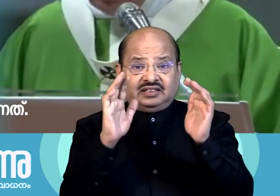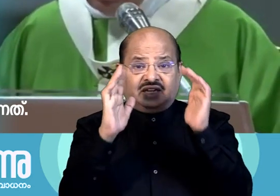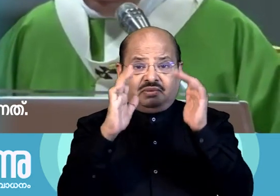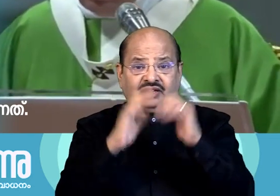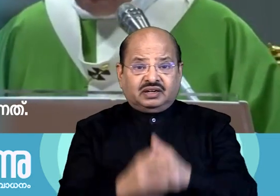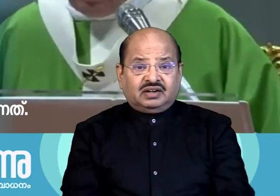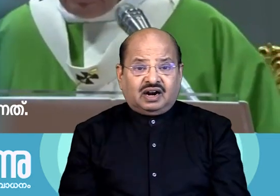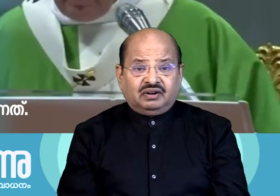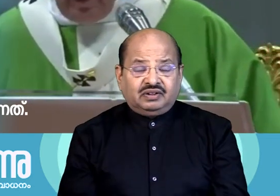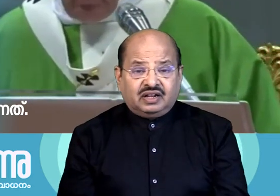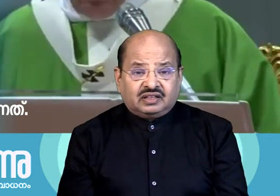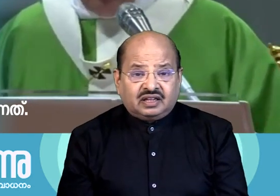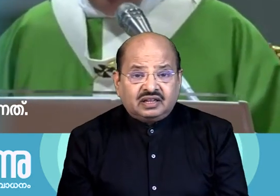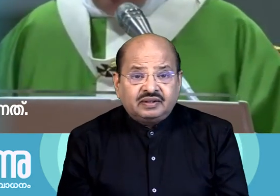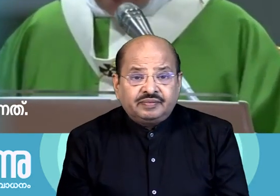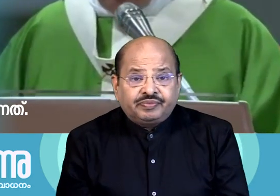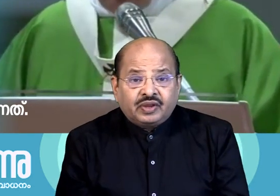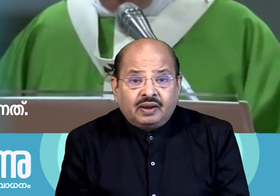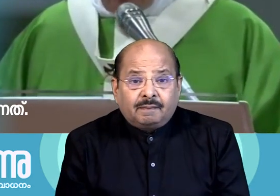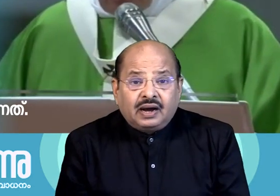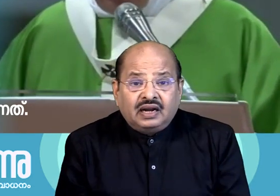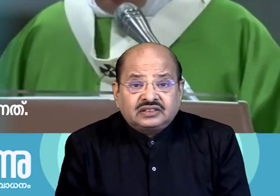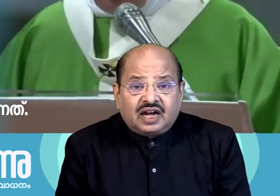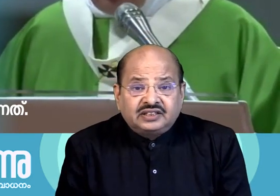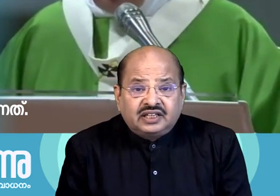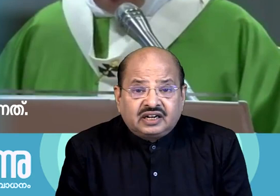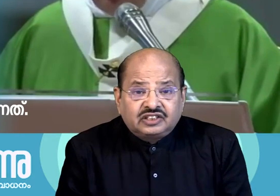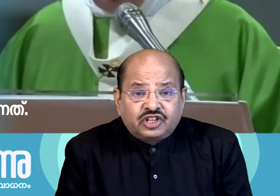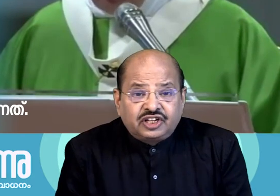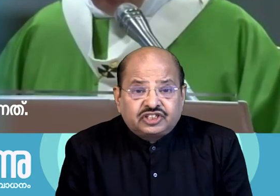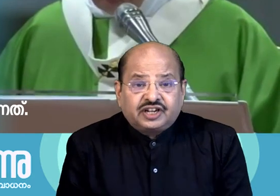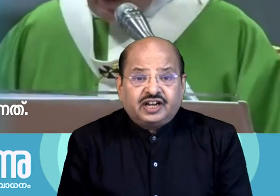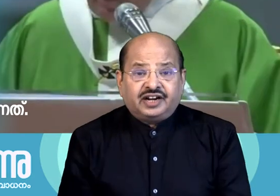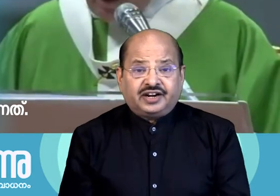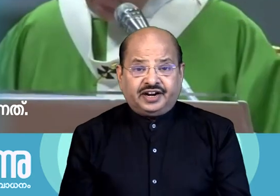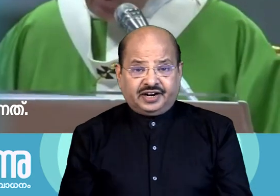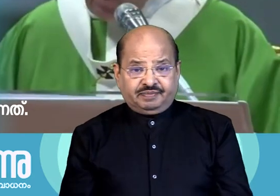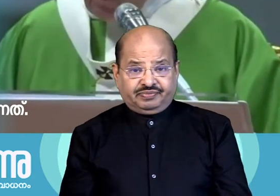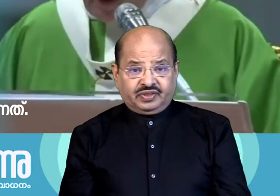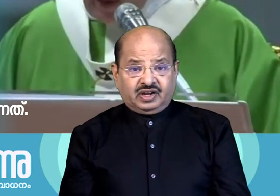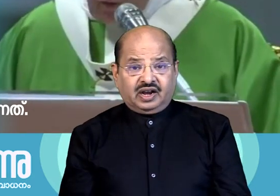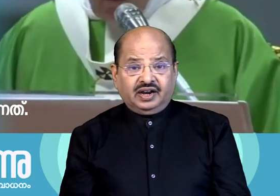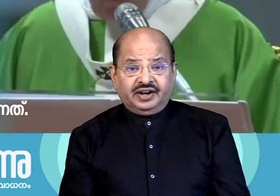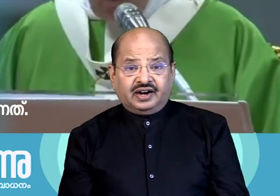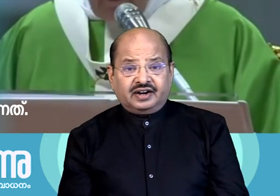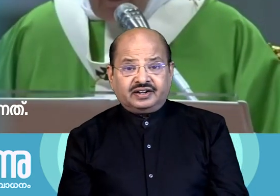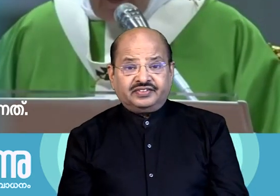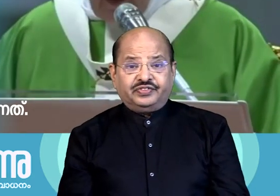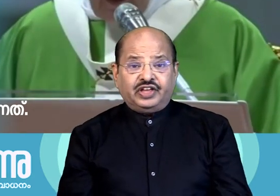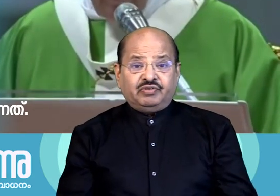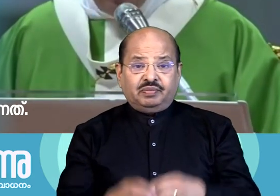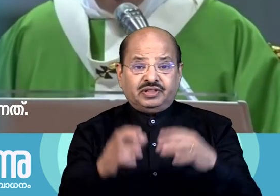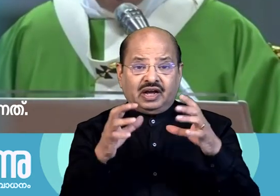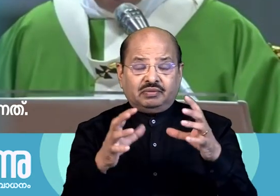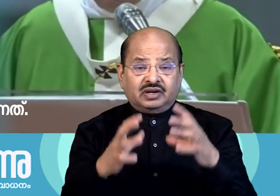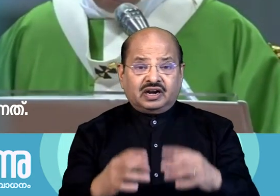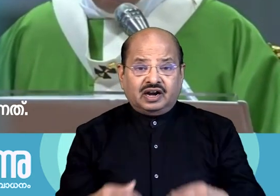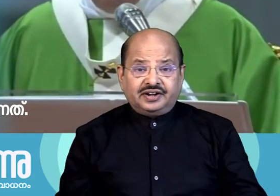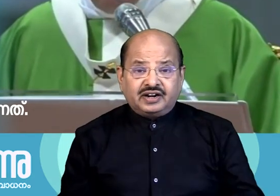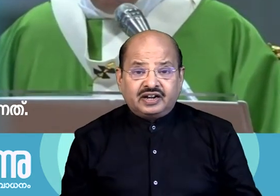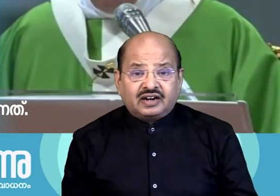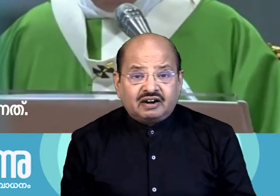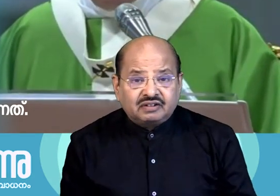അപകട സാധ്യത മാത്രം കാണുന്നിടത്ത് പല സാധ്യതകൾ തിരിച്ചറിയാനും കഴിയണം. അങ്ങനെയാണ്